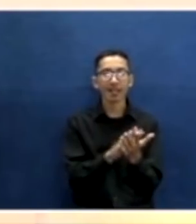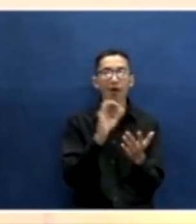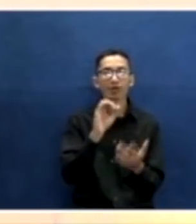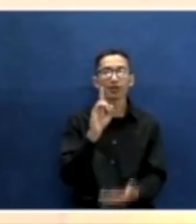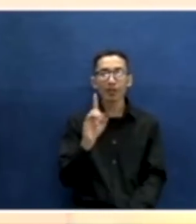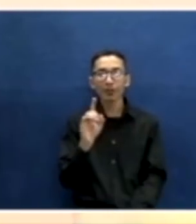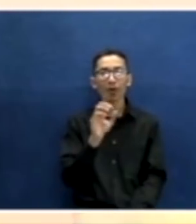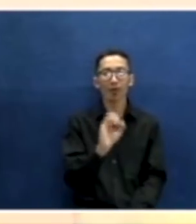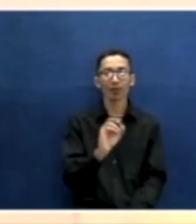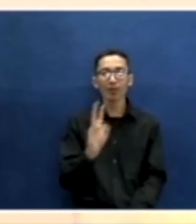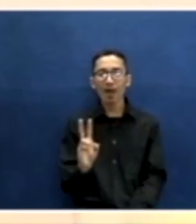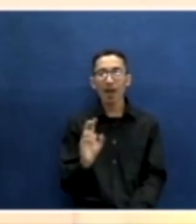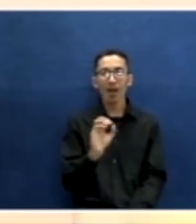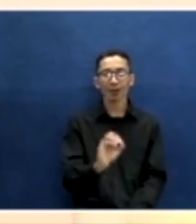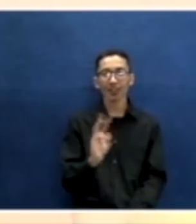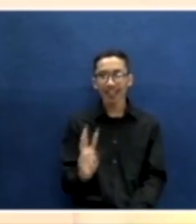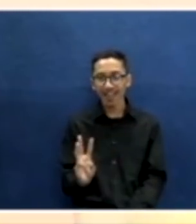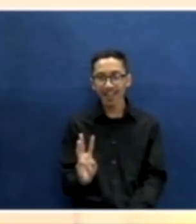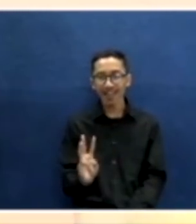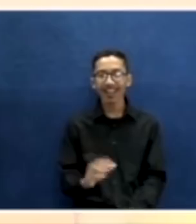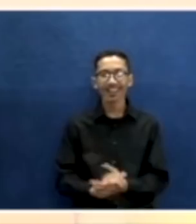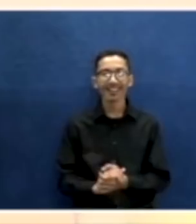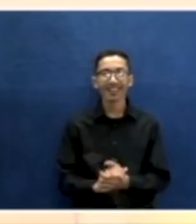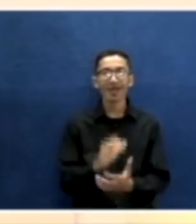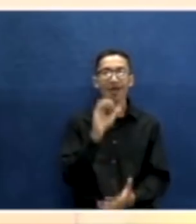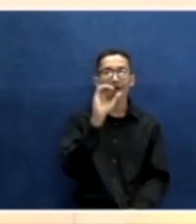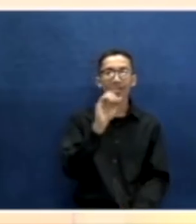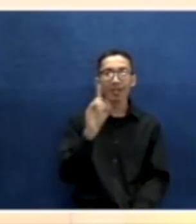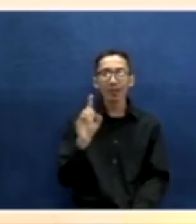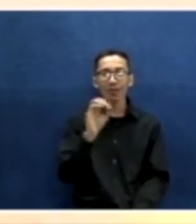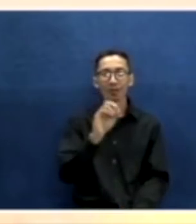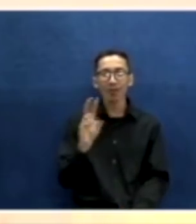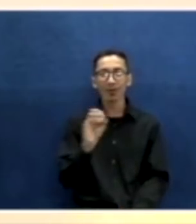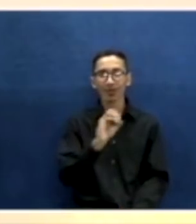0102 ya kan 02.00 10102